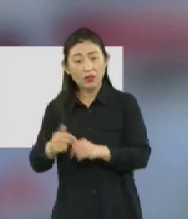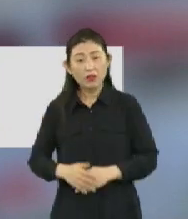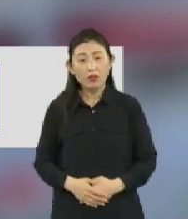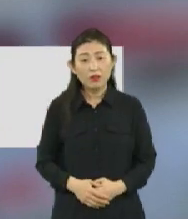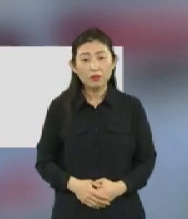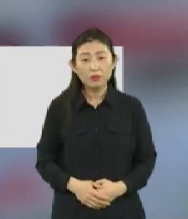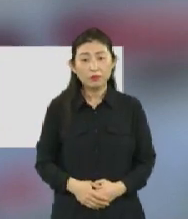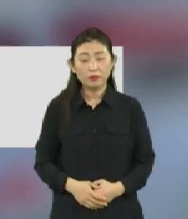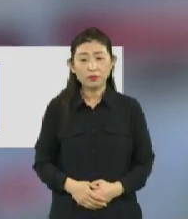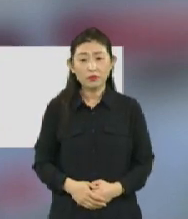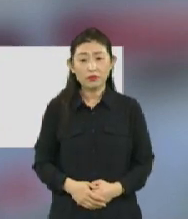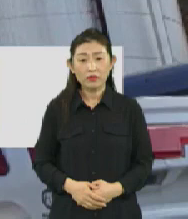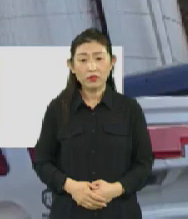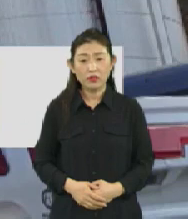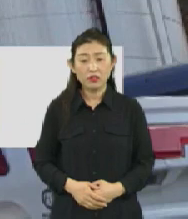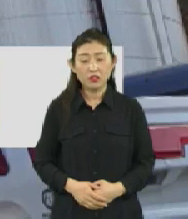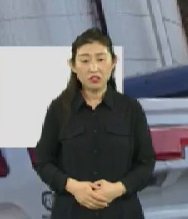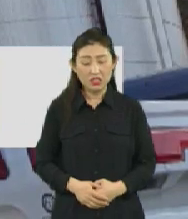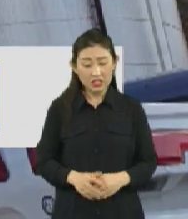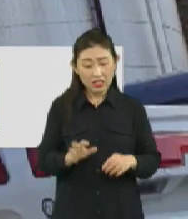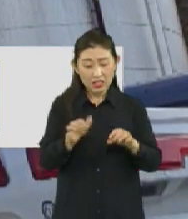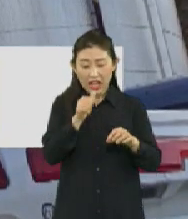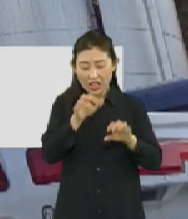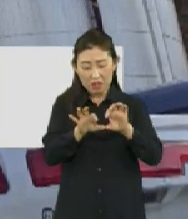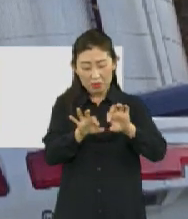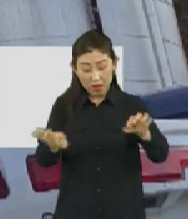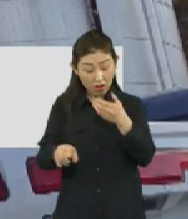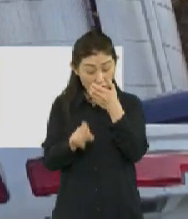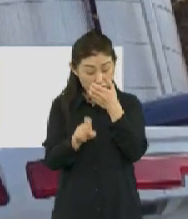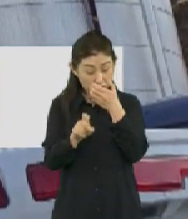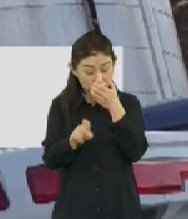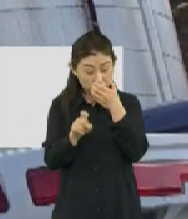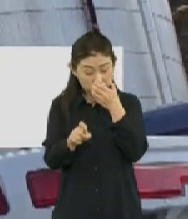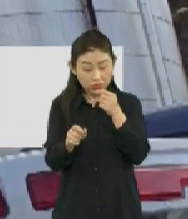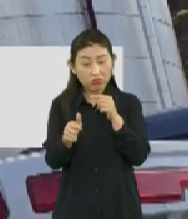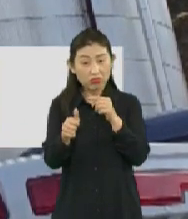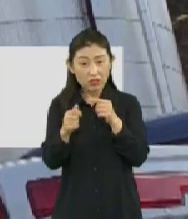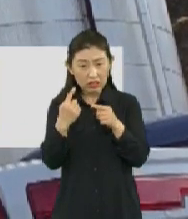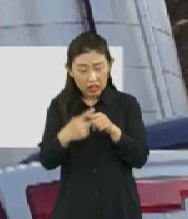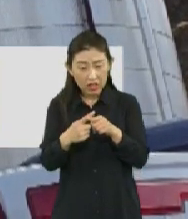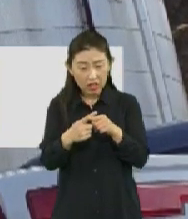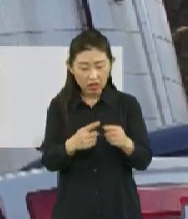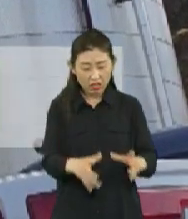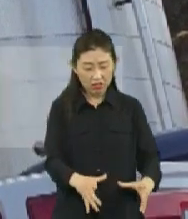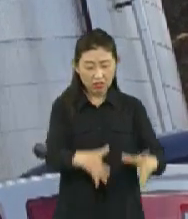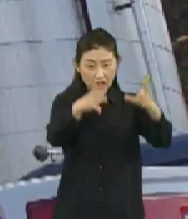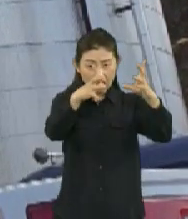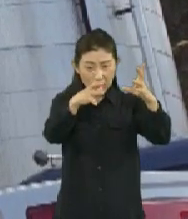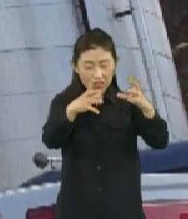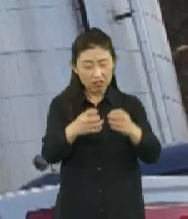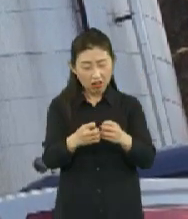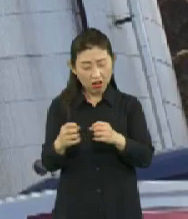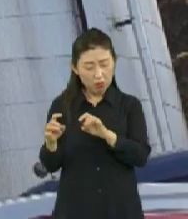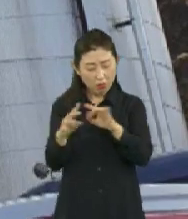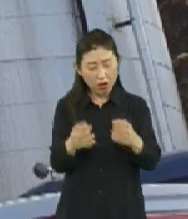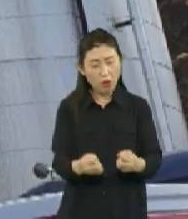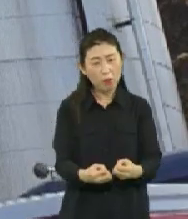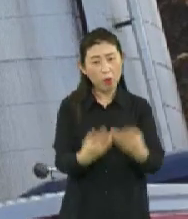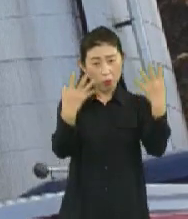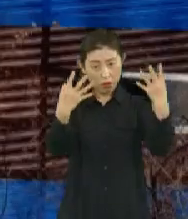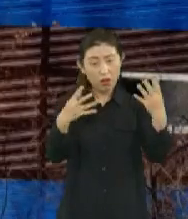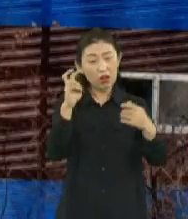숨졌습니다. 경찰과 소방당국은 배관 연결을 위해 용접 작업을 하던 중 저장탱크 내 유증기가 폭발한 것으로